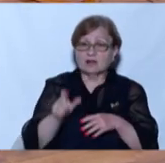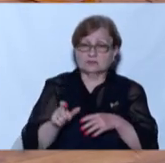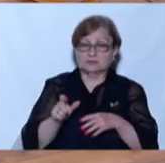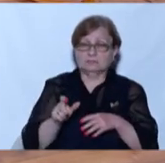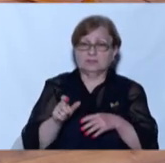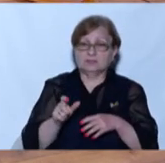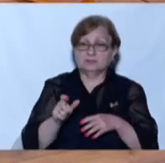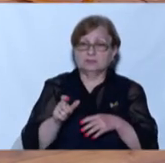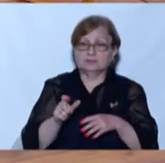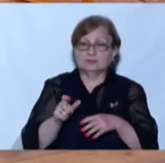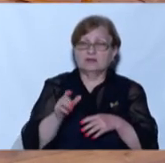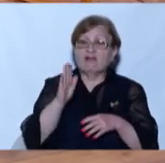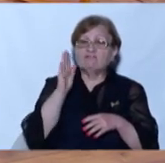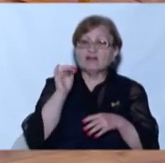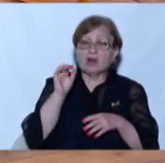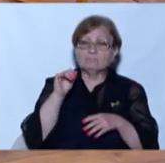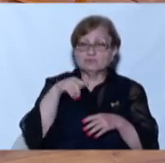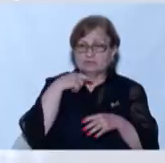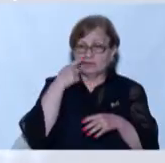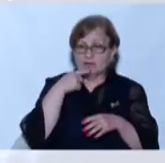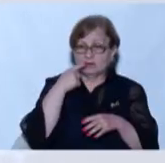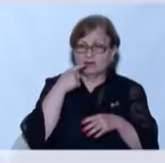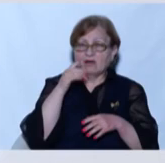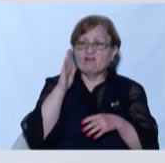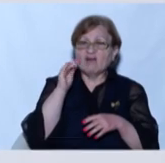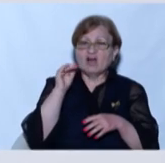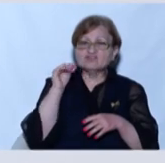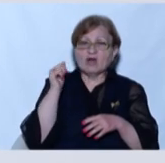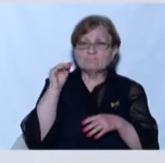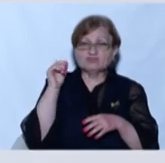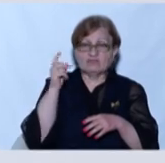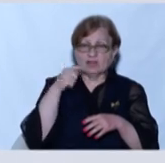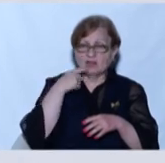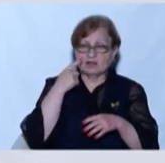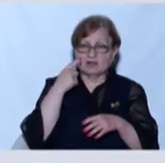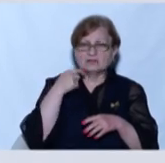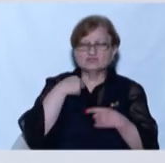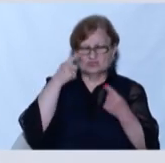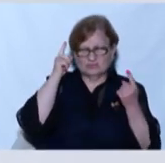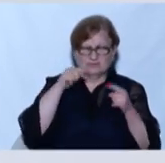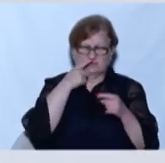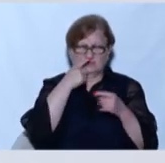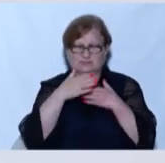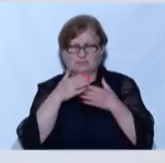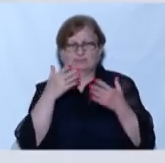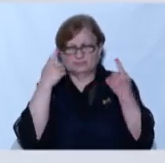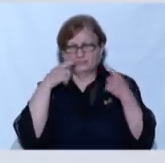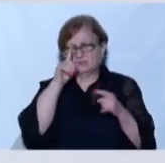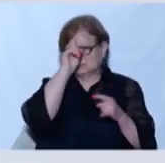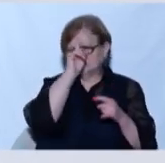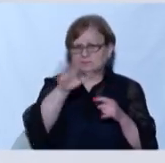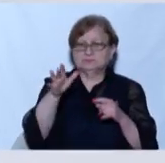რომელზეც ვაჟაფშაველა ამბობდა. ხო საინტერესოა, აი ვაჟაფშაველა, რომელიც, ნუ აგერ ვიცით და აღიარებულია, რომ ეს